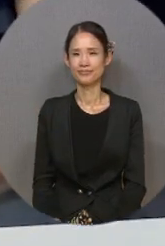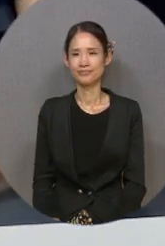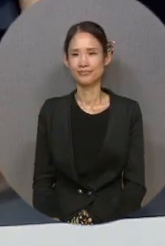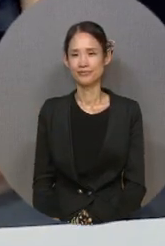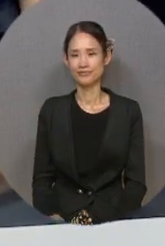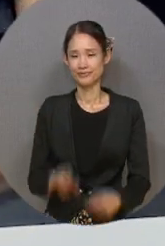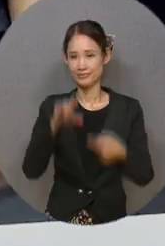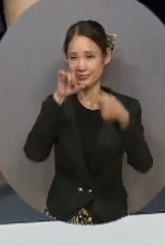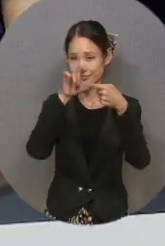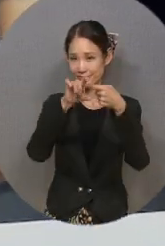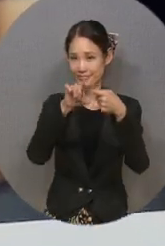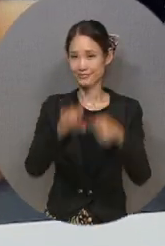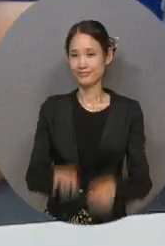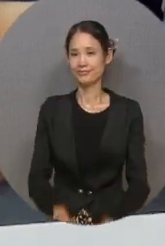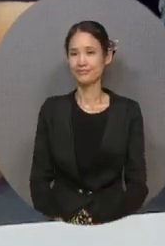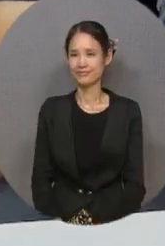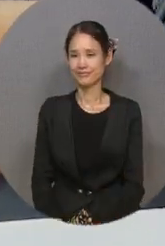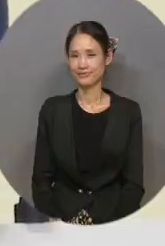나누기.